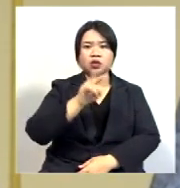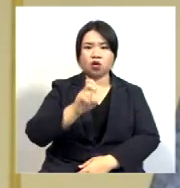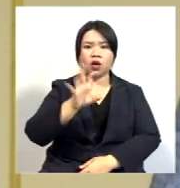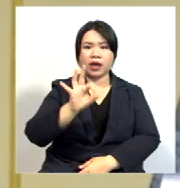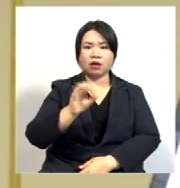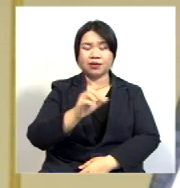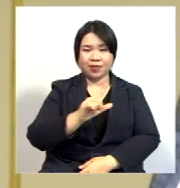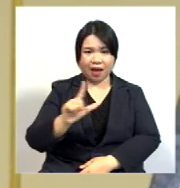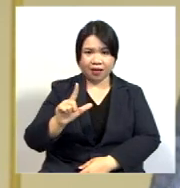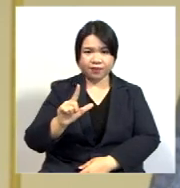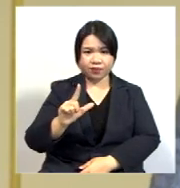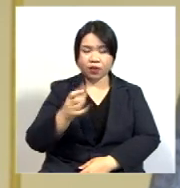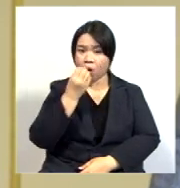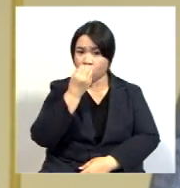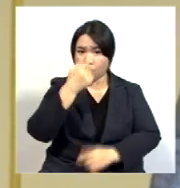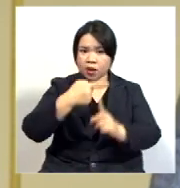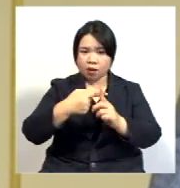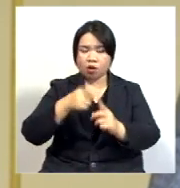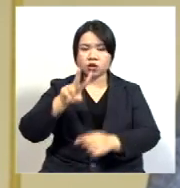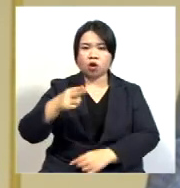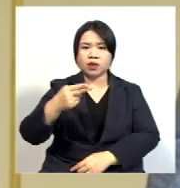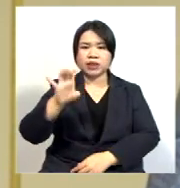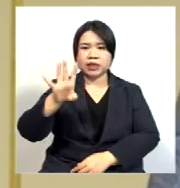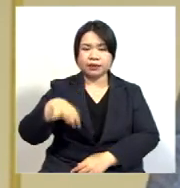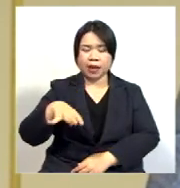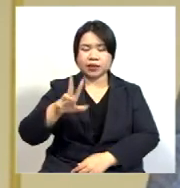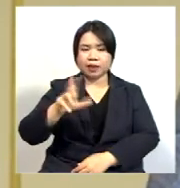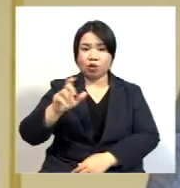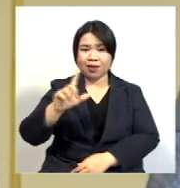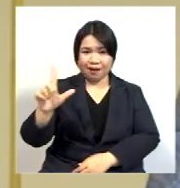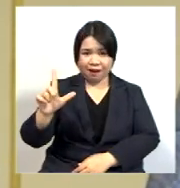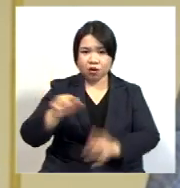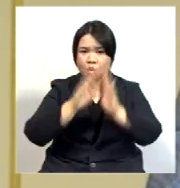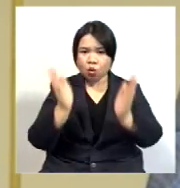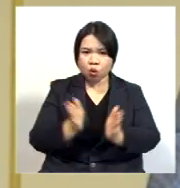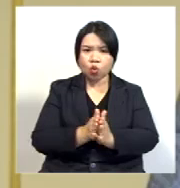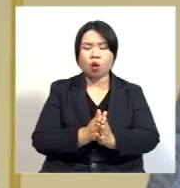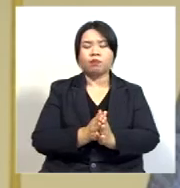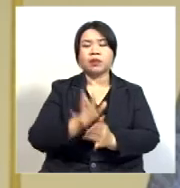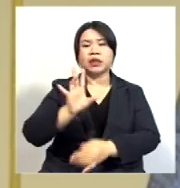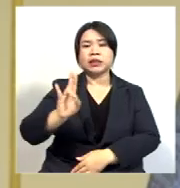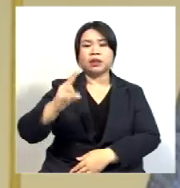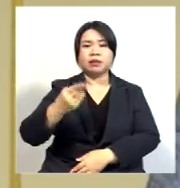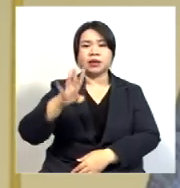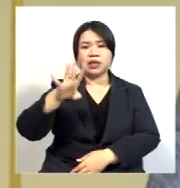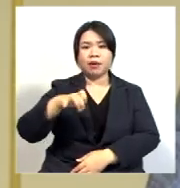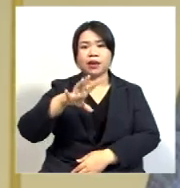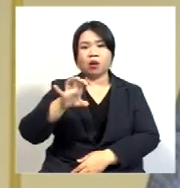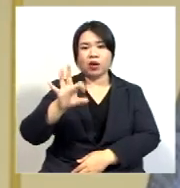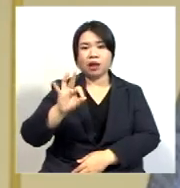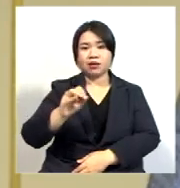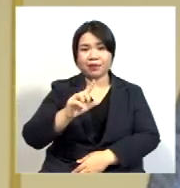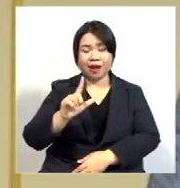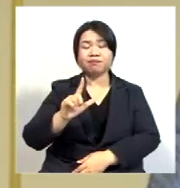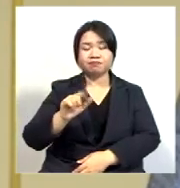านบาทดอกเบี้ย 24,300 ล้านบาทนะครับรวมเป็นเงิน 74,590 ล้านบา